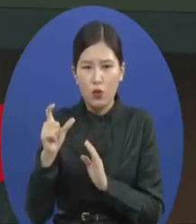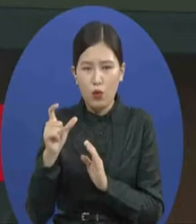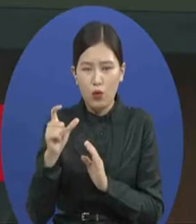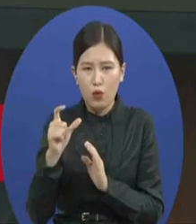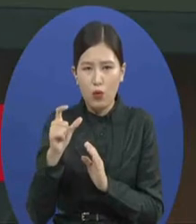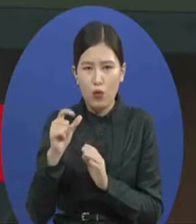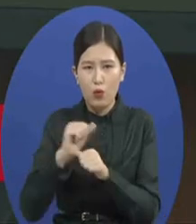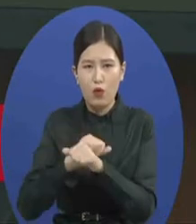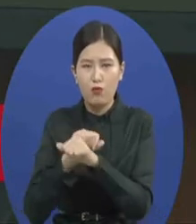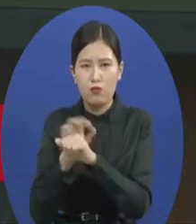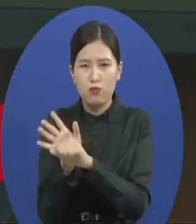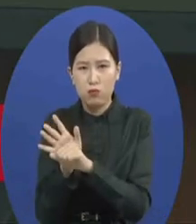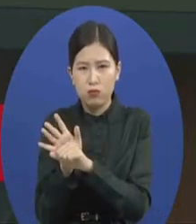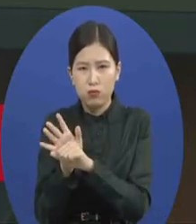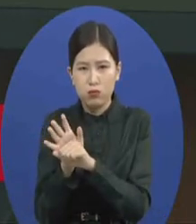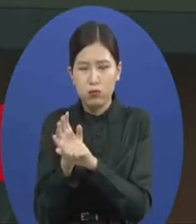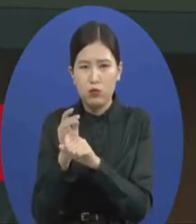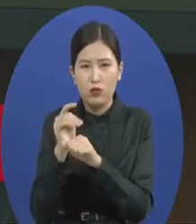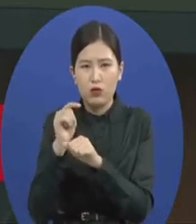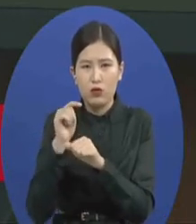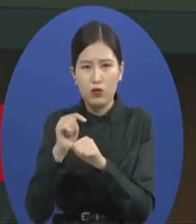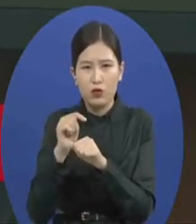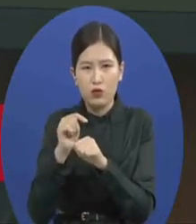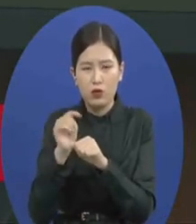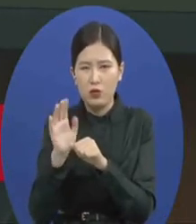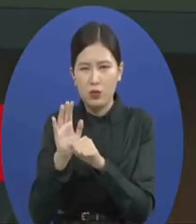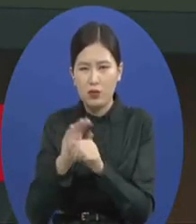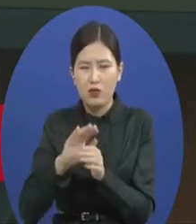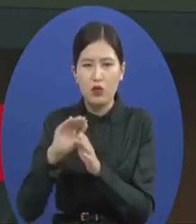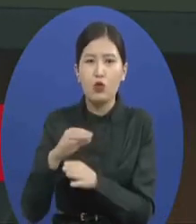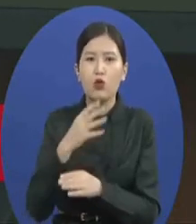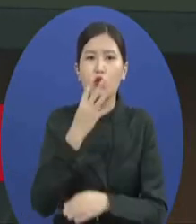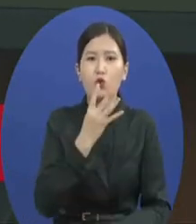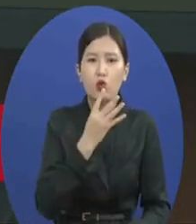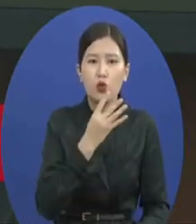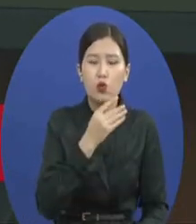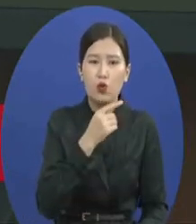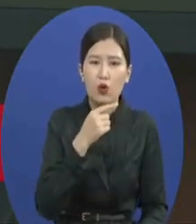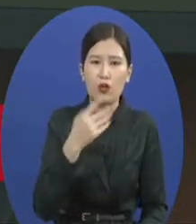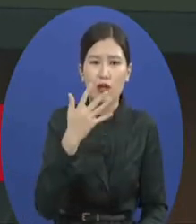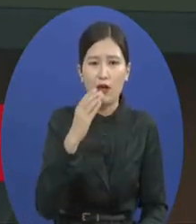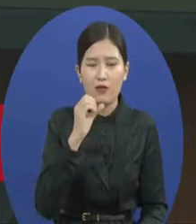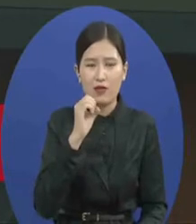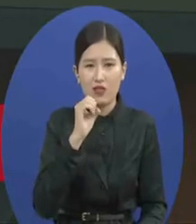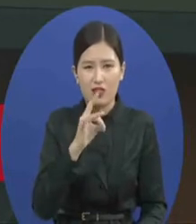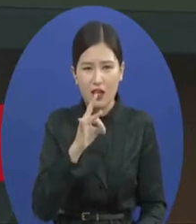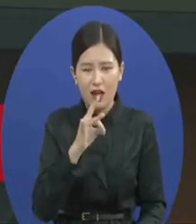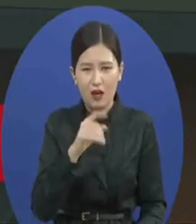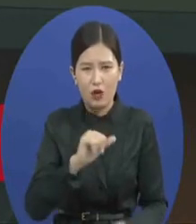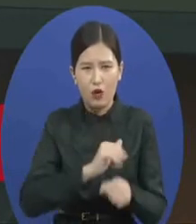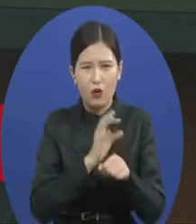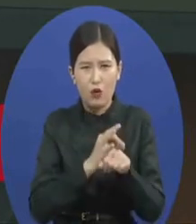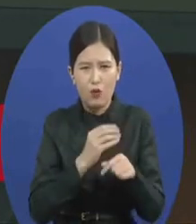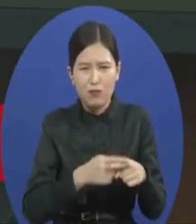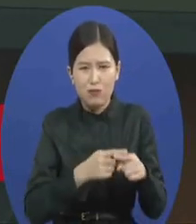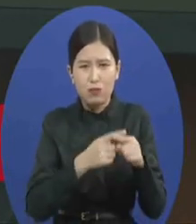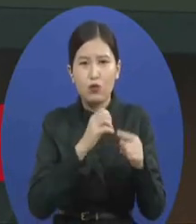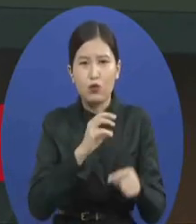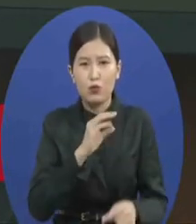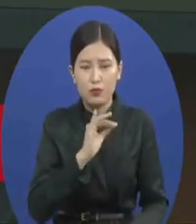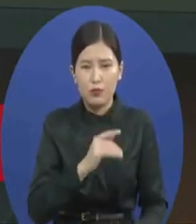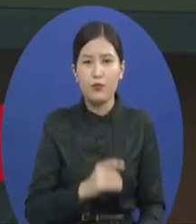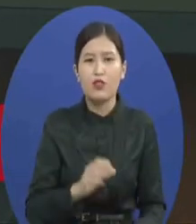тохиолдлын тоо 4-5 дугаар сард хамгийн өндөр хэмжээнд үртгэгдэх хандлага ажиглагдж байна. Сэлэнг аймагт